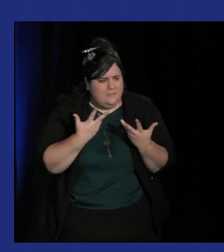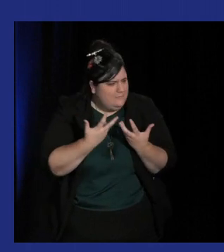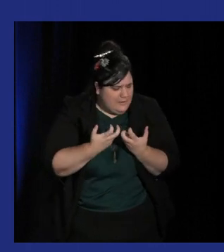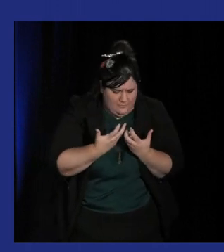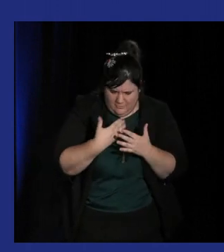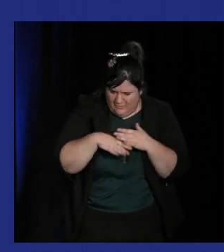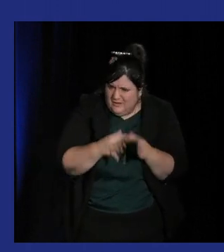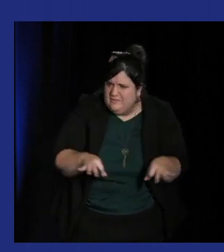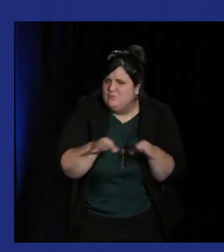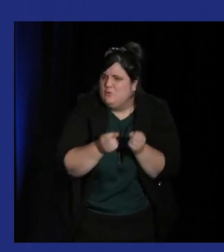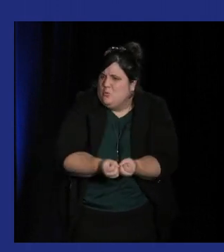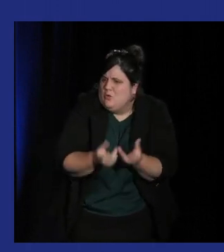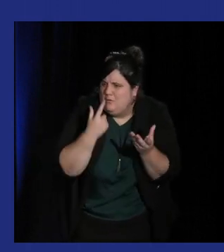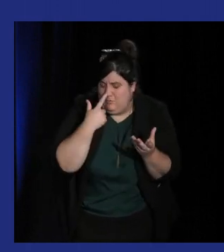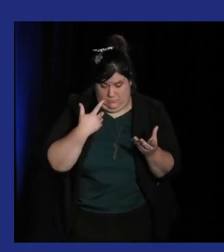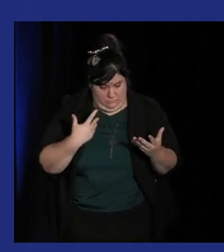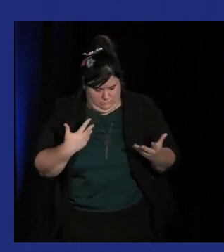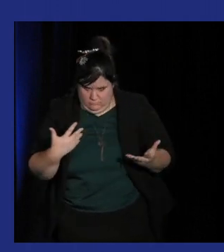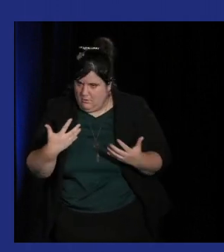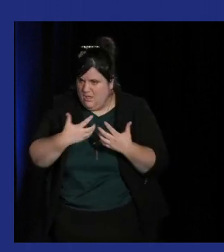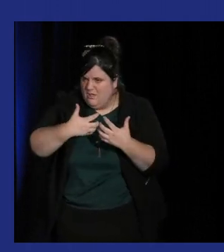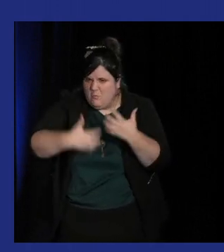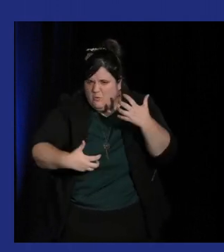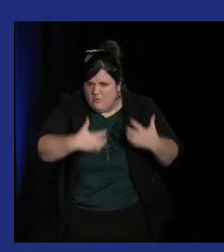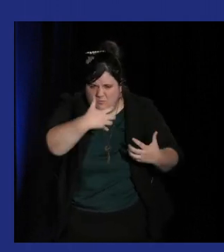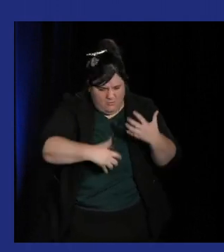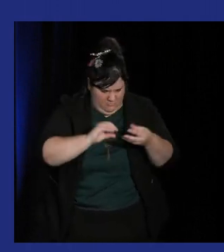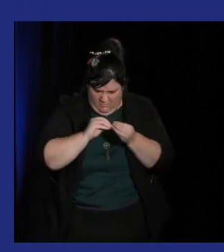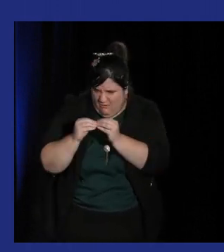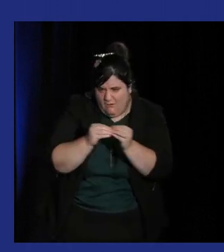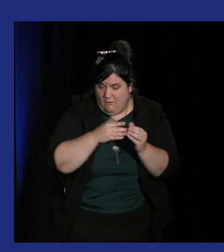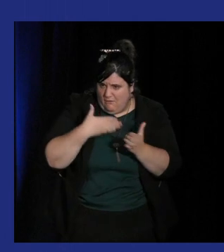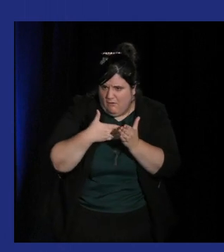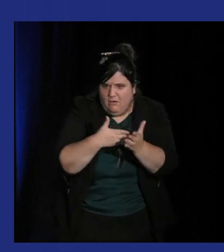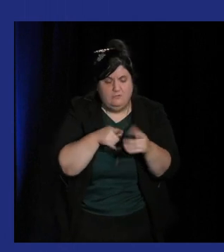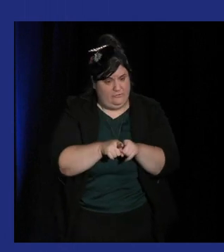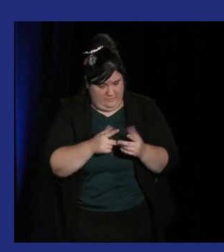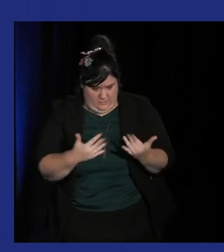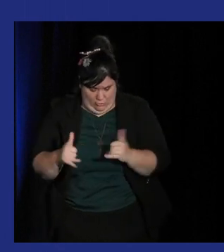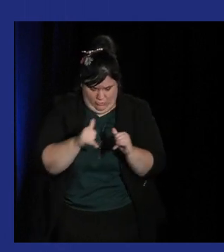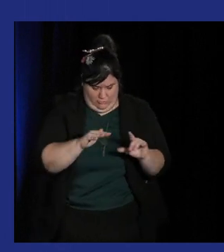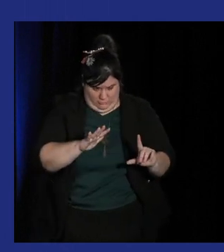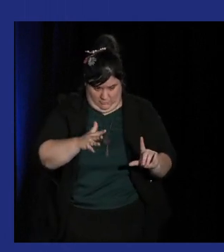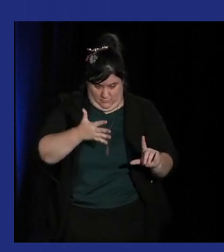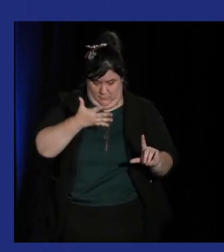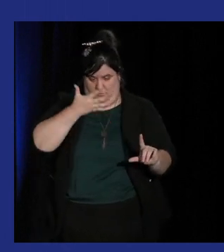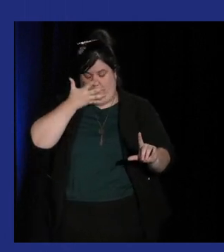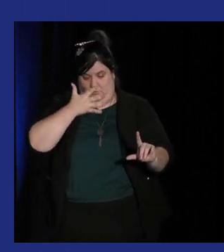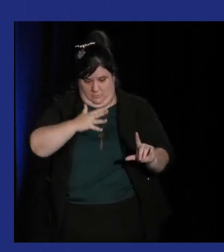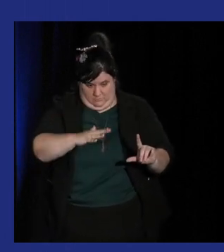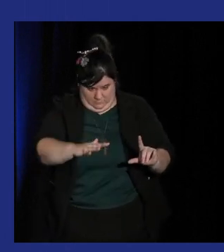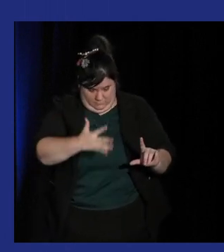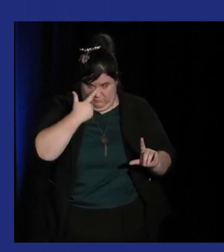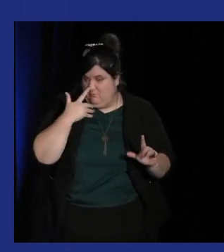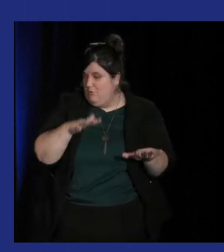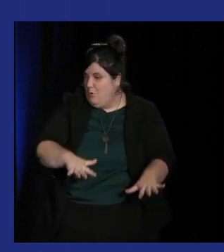vous avez un jeu qui n'est pas fini c'est plein de bugs partout le framerette peut être un peu lent et dans le cas quand c'est le début du développement des fois